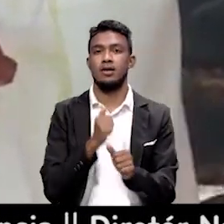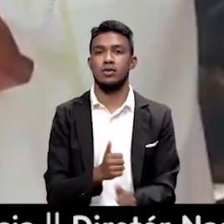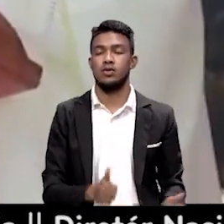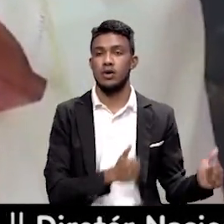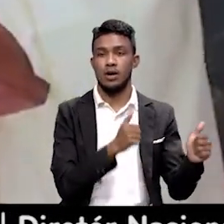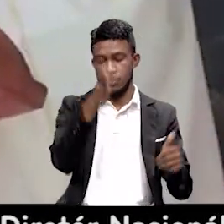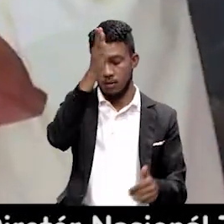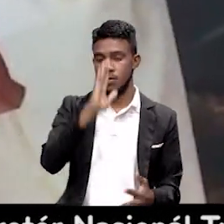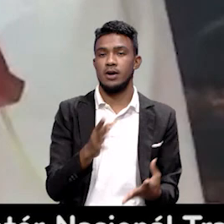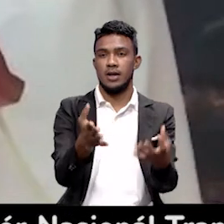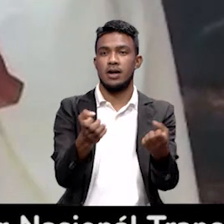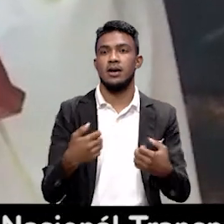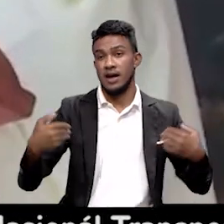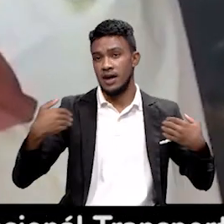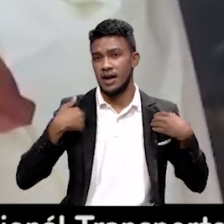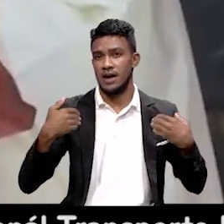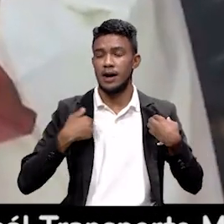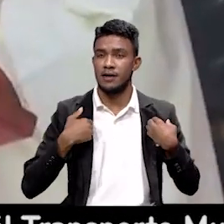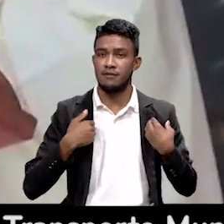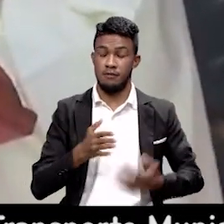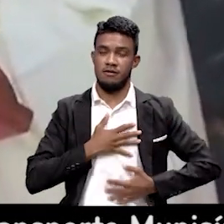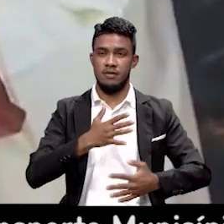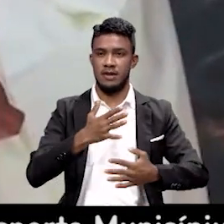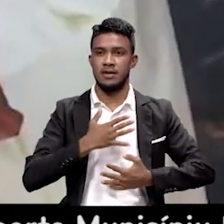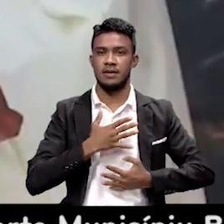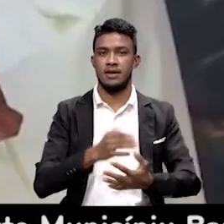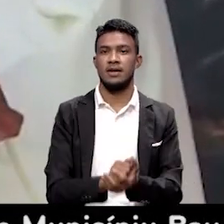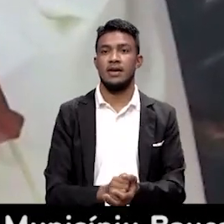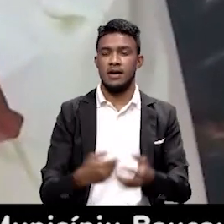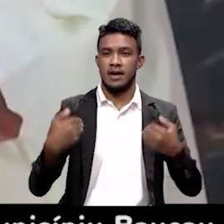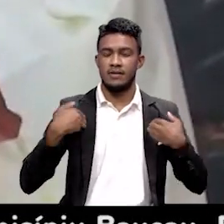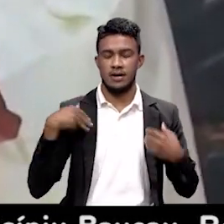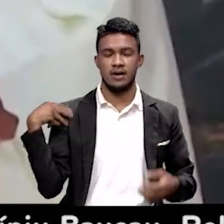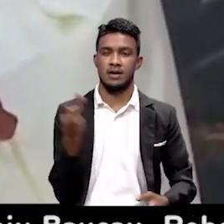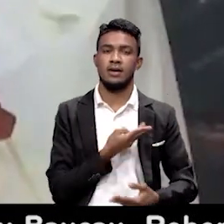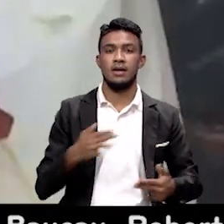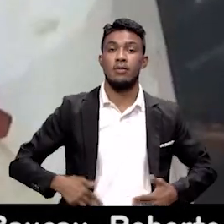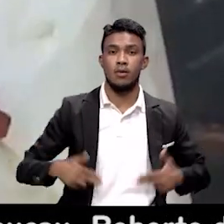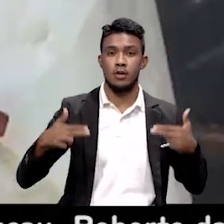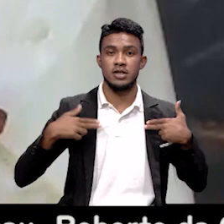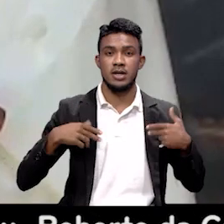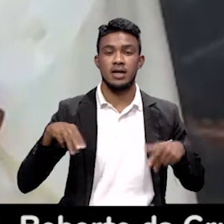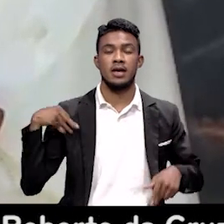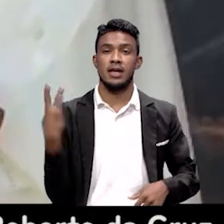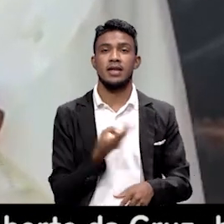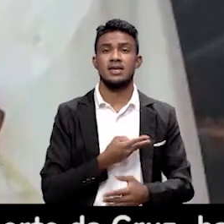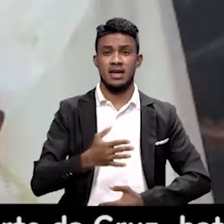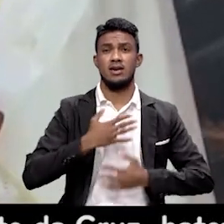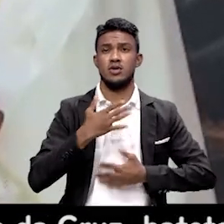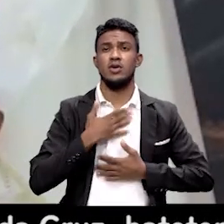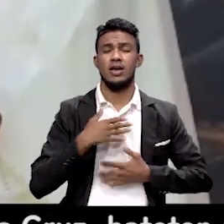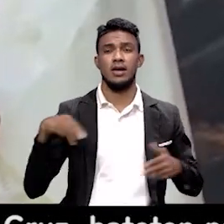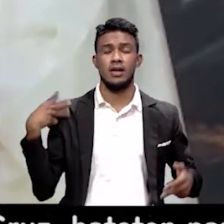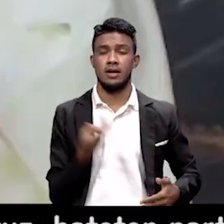hakarak, se akontese milagres. Iha itenya moris. Ita se hak solo, iha itenya